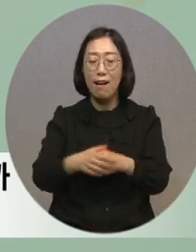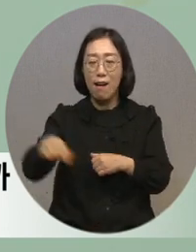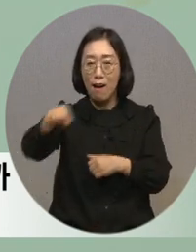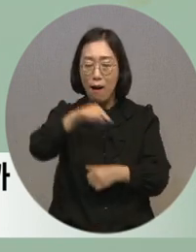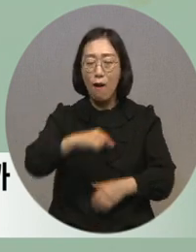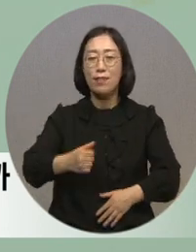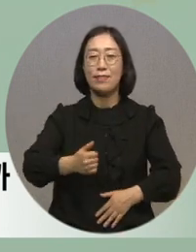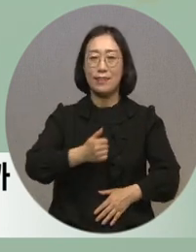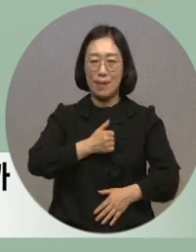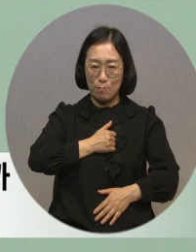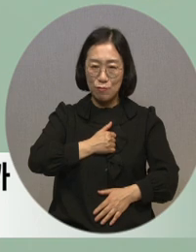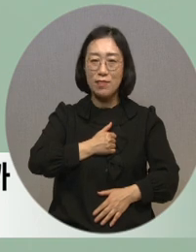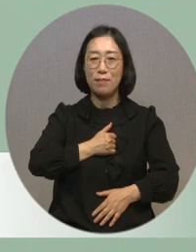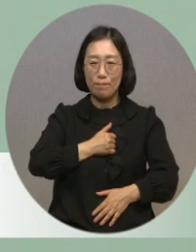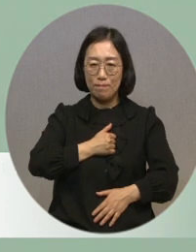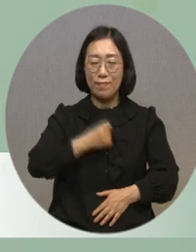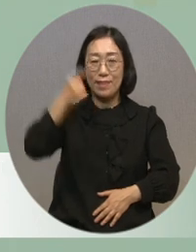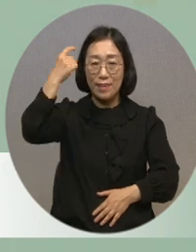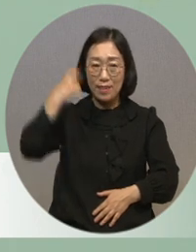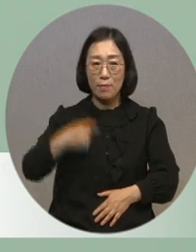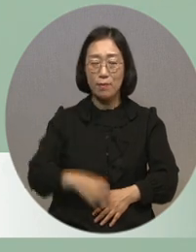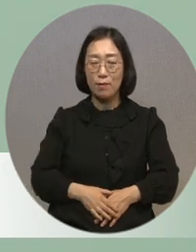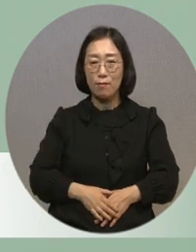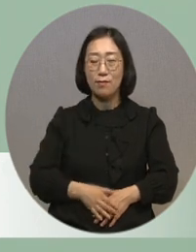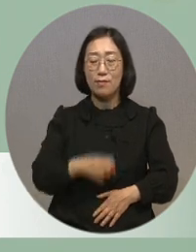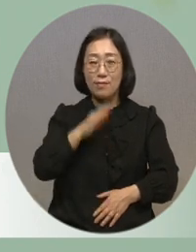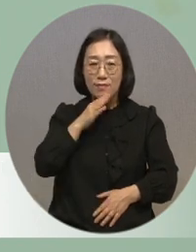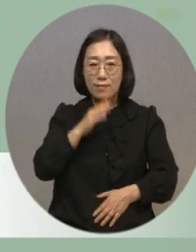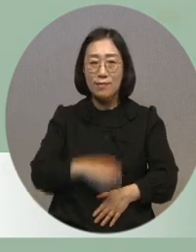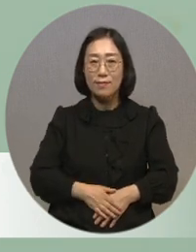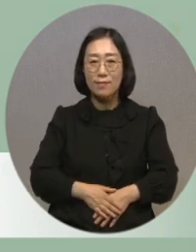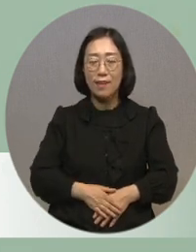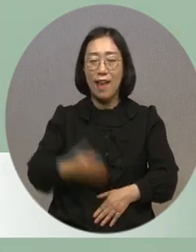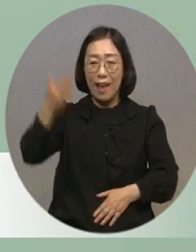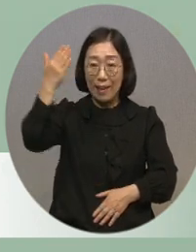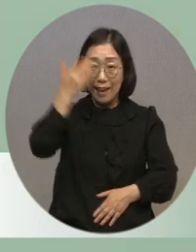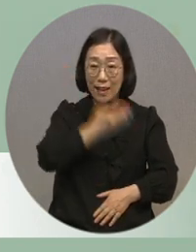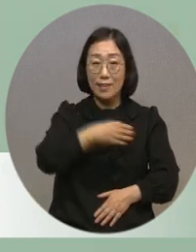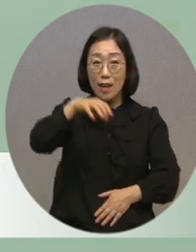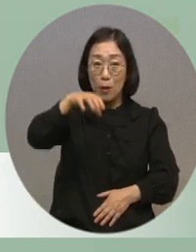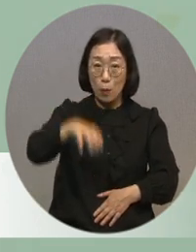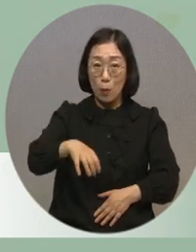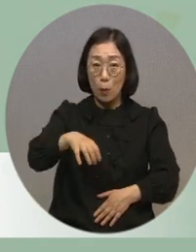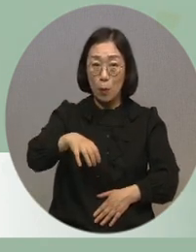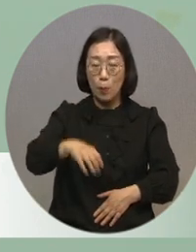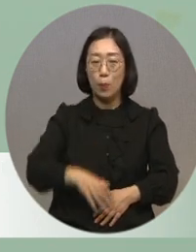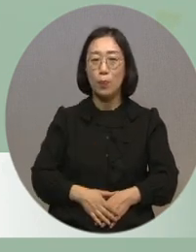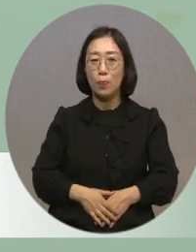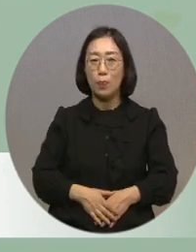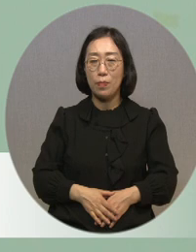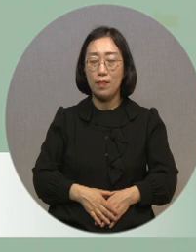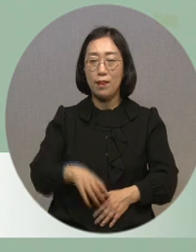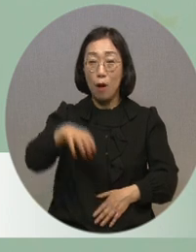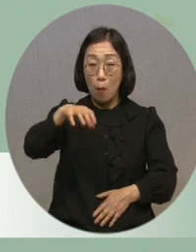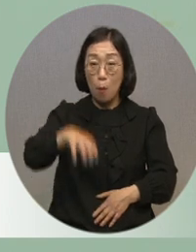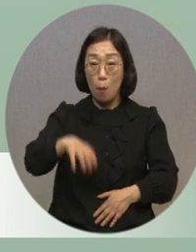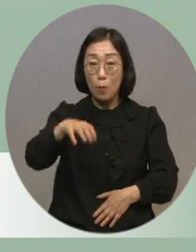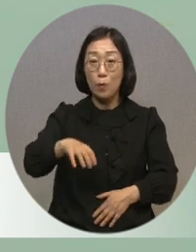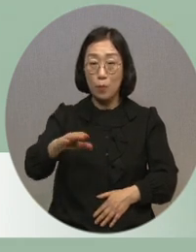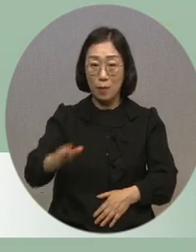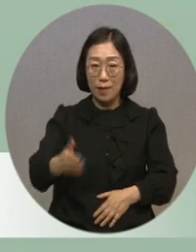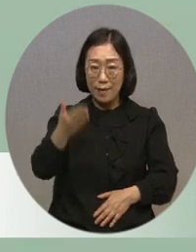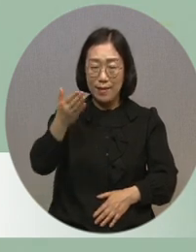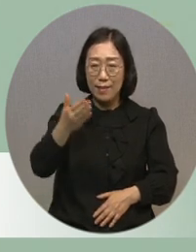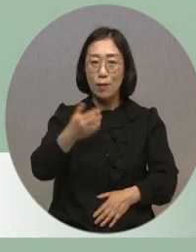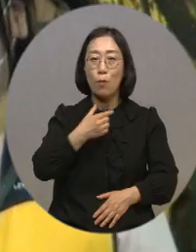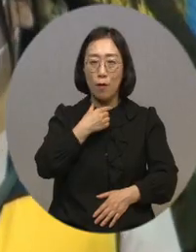만들어졌다는 것에 큰 자부심을 느끼면서 의정부역이 깨끗한 의정부 관문으로서의 그런 의정부역이